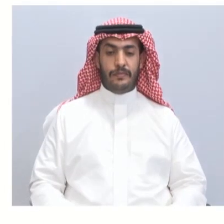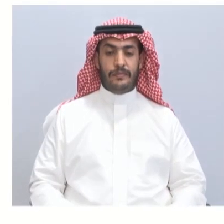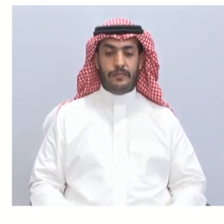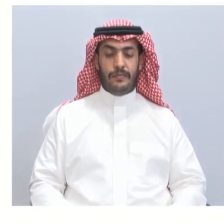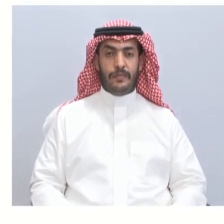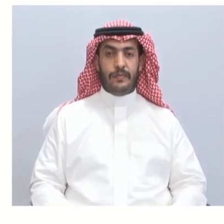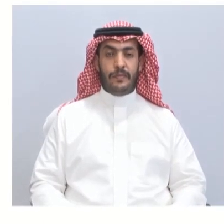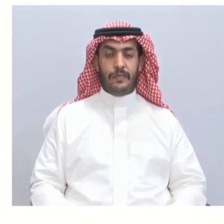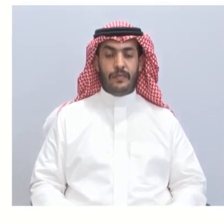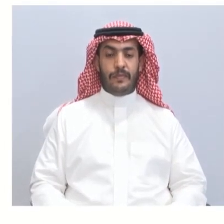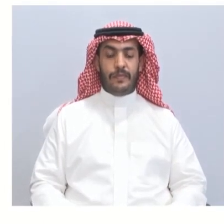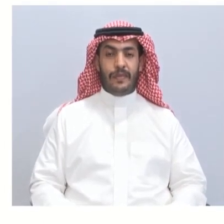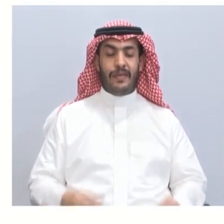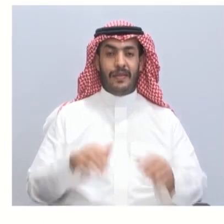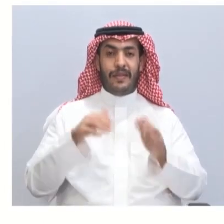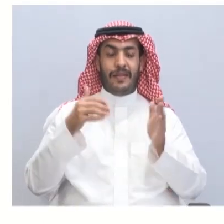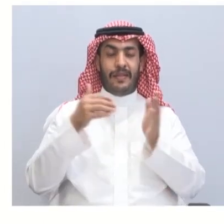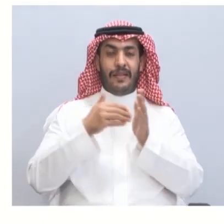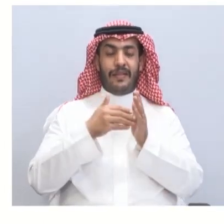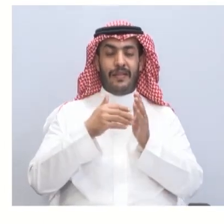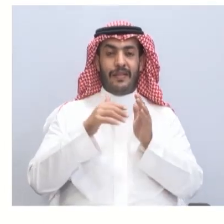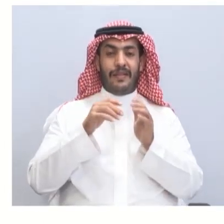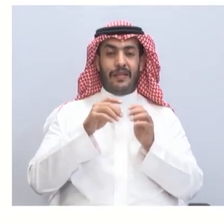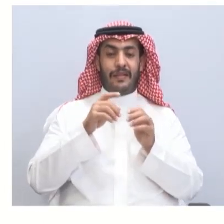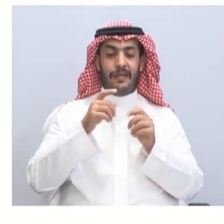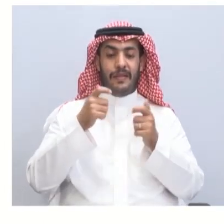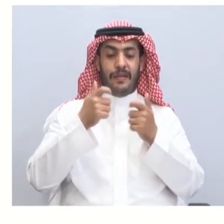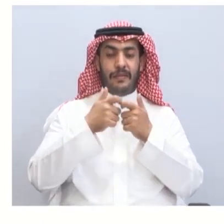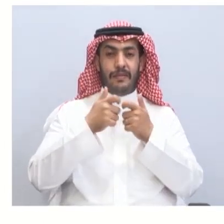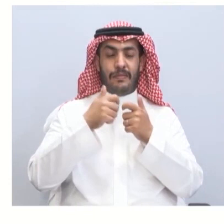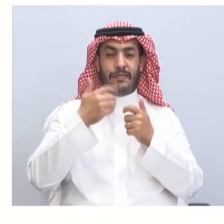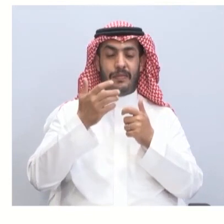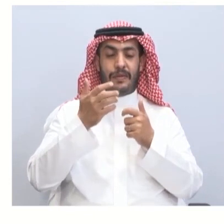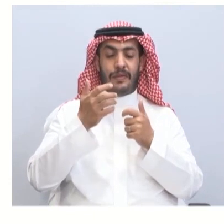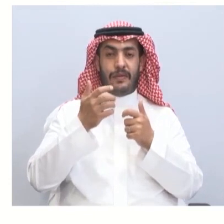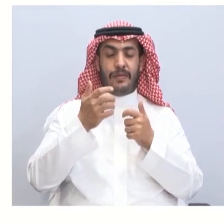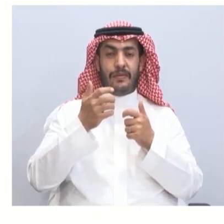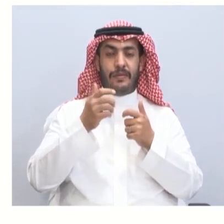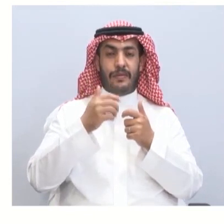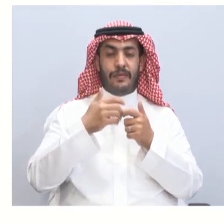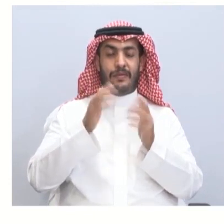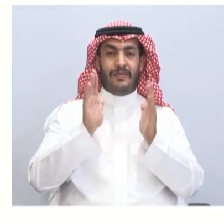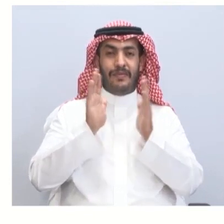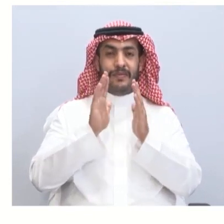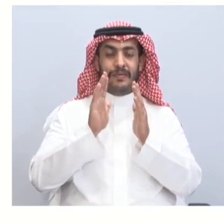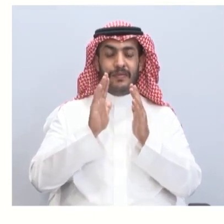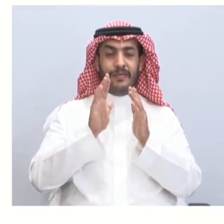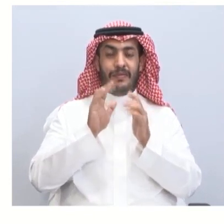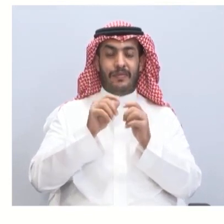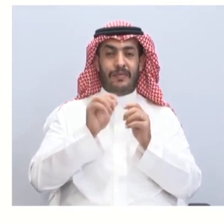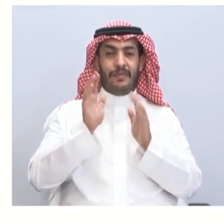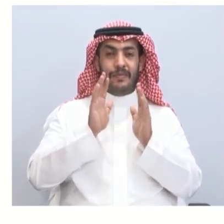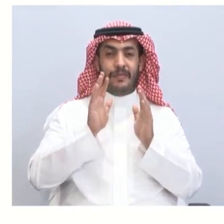اذا انتهاء الدوله السعوديه الثانيه اتى بعد معركه ماذا احسنتم بعد المواجهه التي